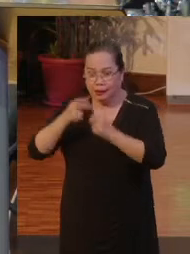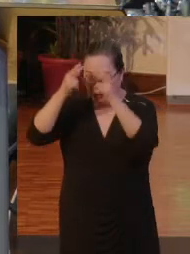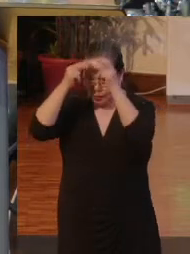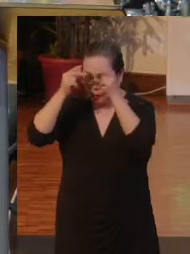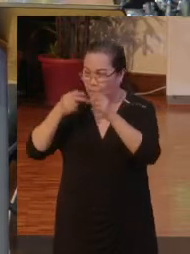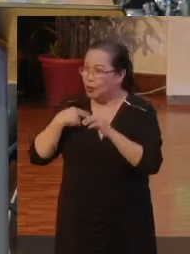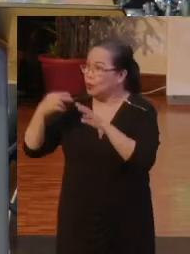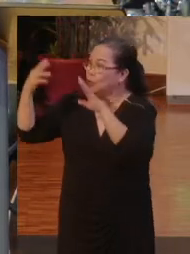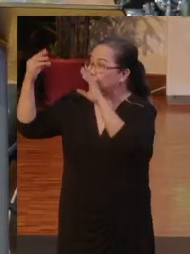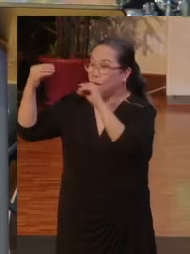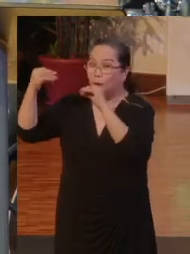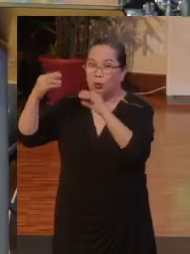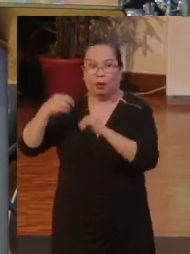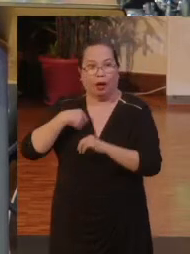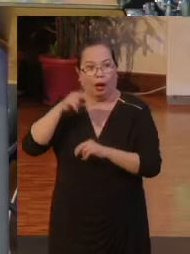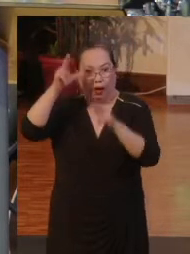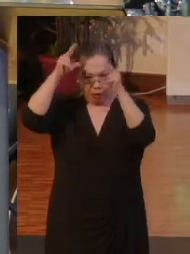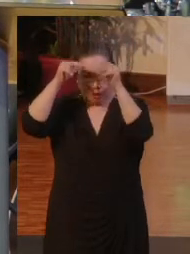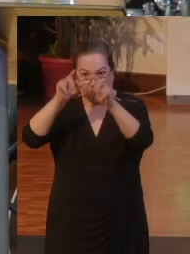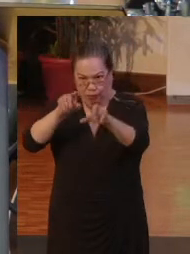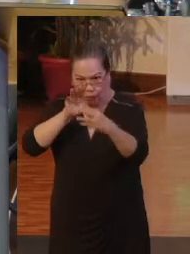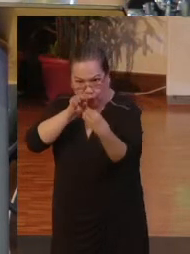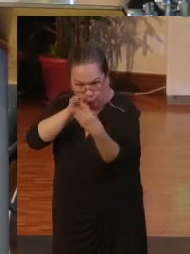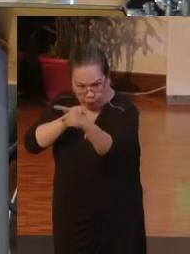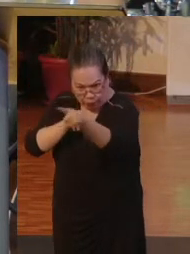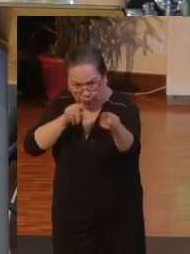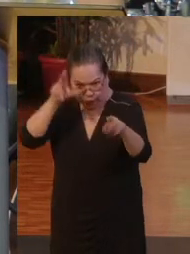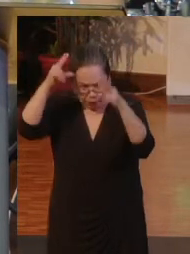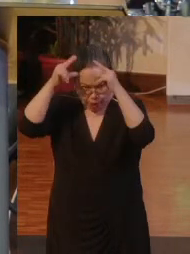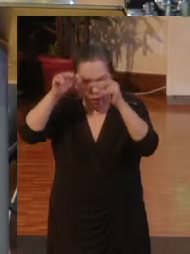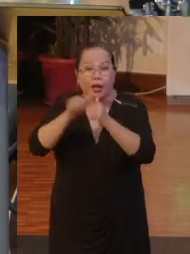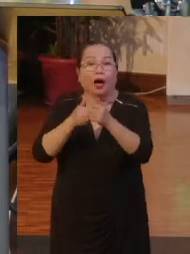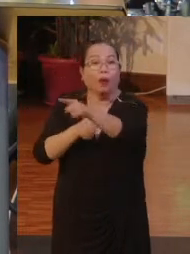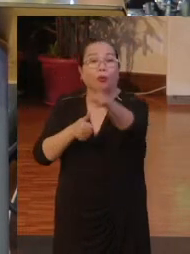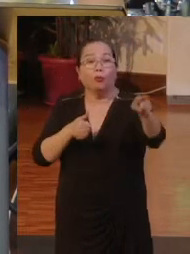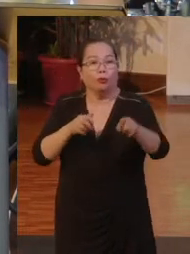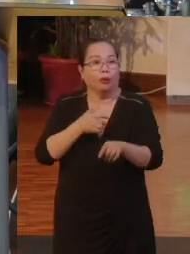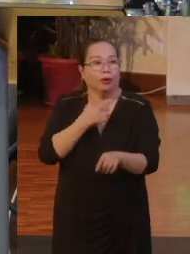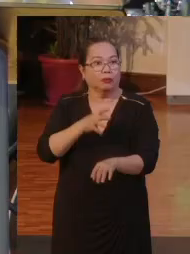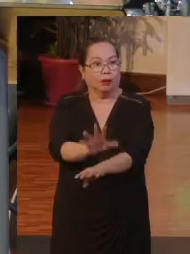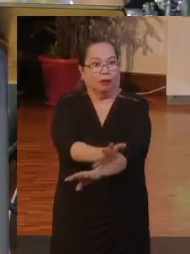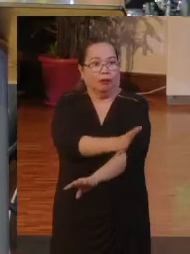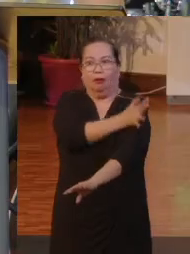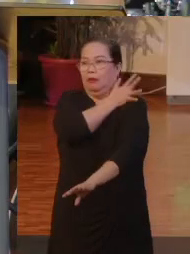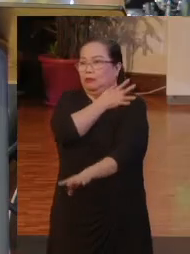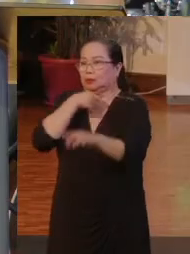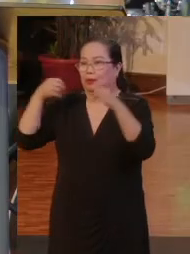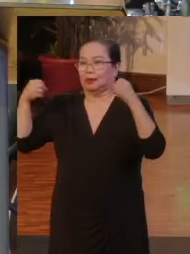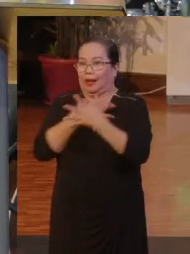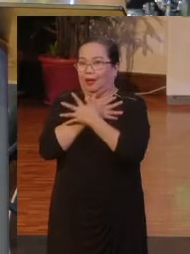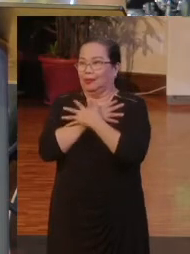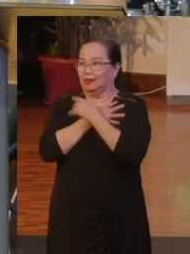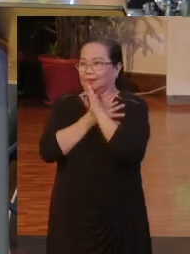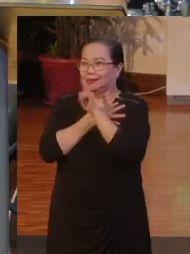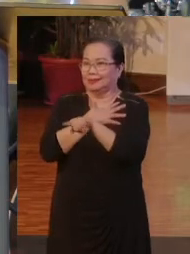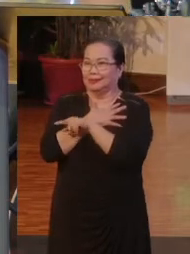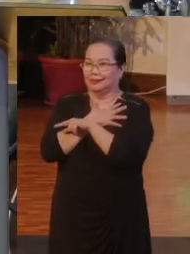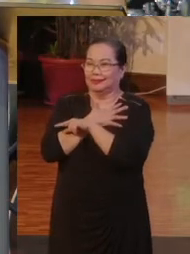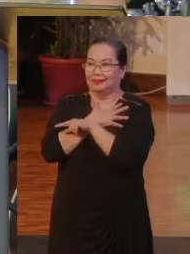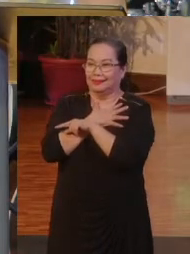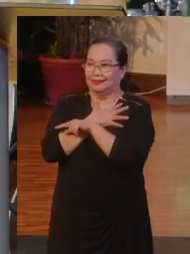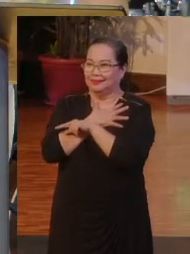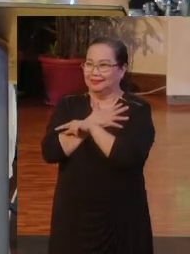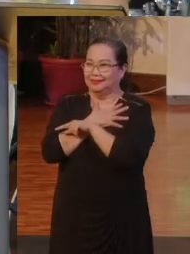siya tuloy nung donkey. Kung kayo, kausapin kayo ng donkey. Kung papalagay ko, matatakot din kayo. No? Hindi